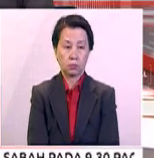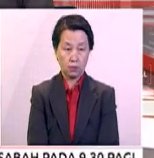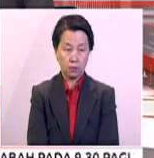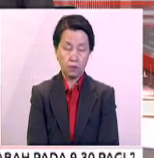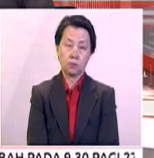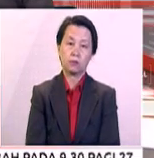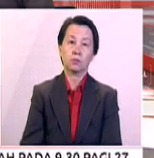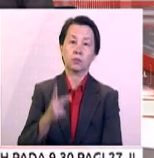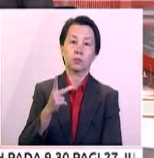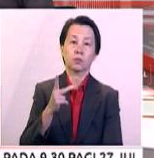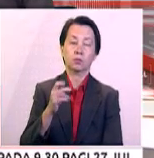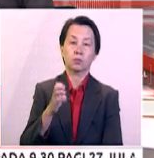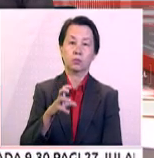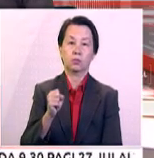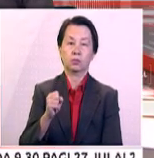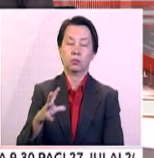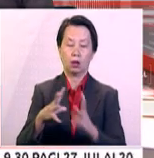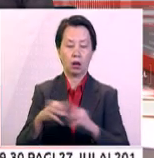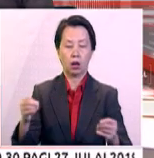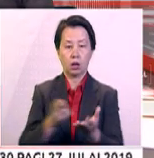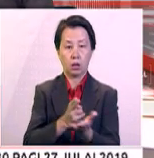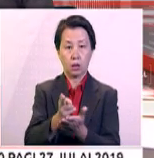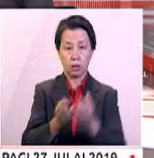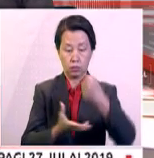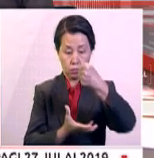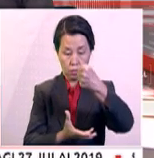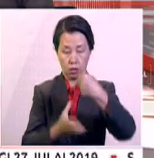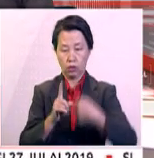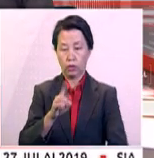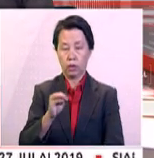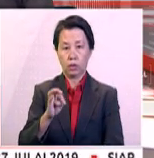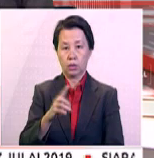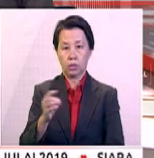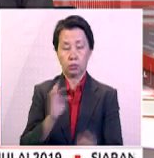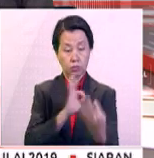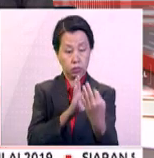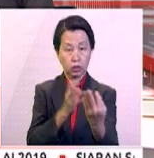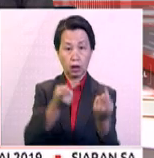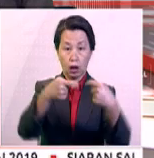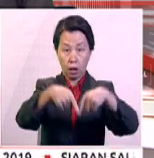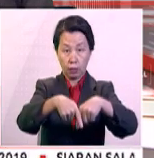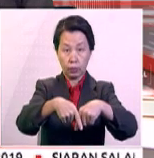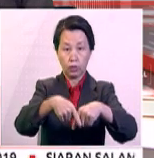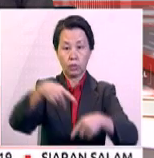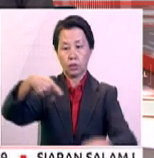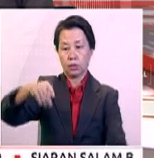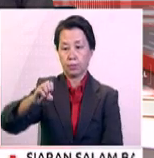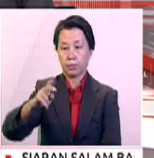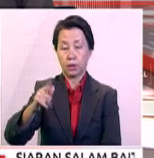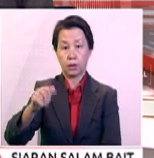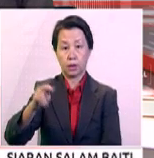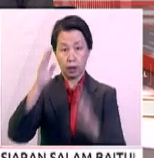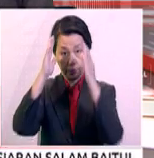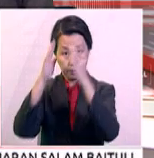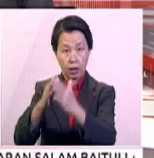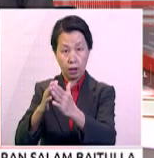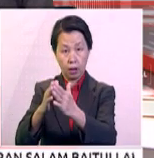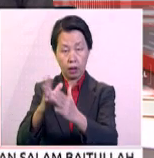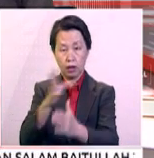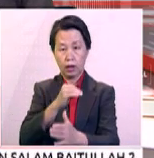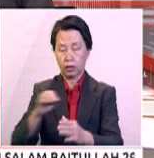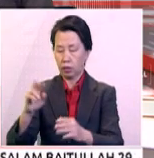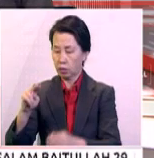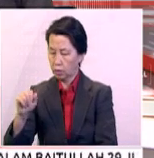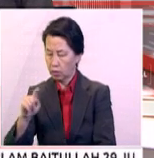perkembangan kes lucut hak berkaitan dana 1mdb terhadap umno bahagian pekan Yayasan rahah dan Naza kes Uto